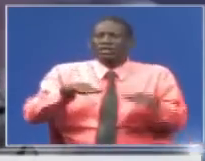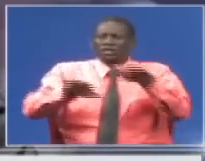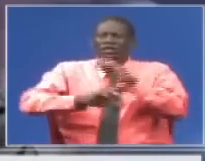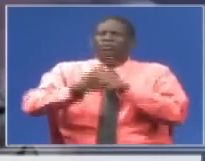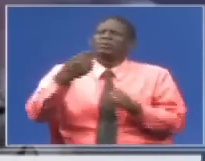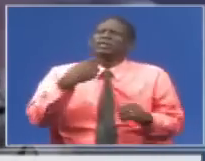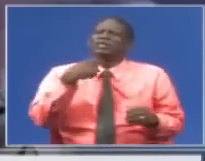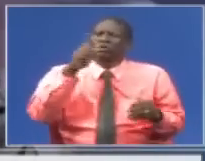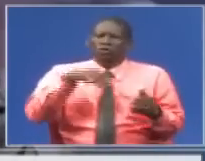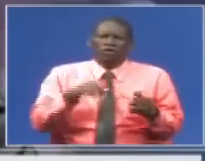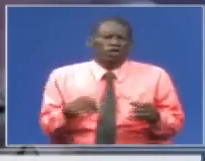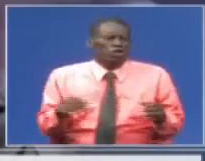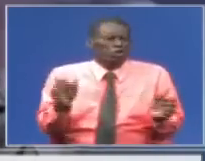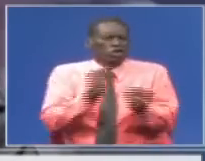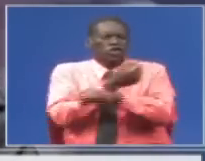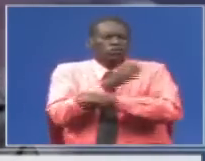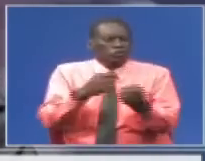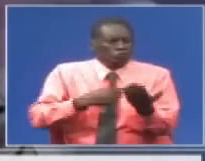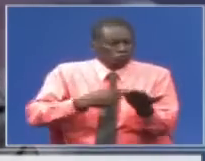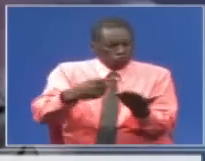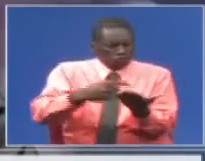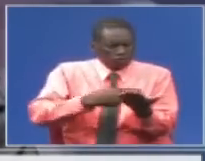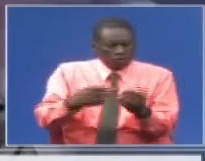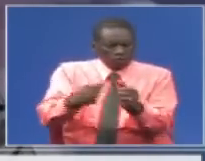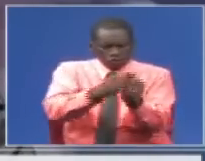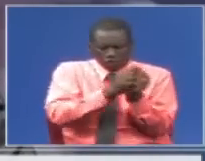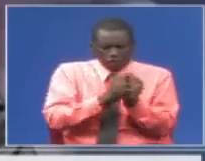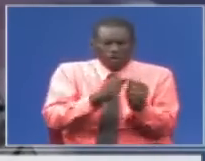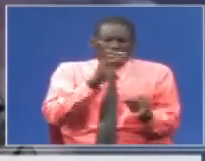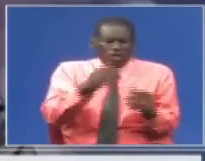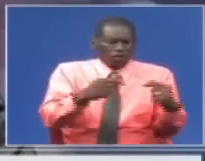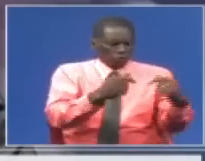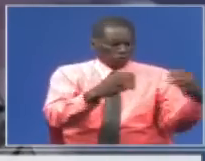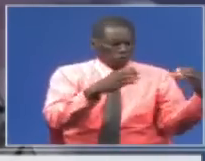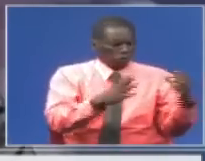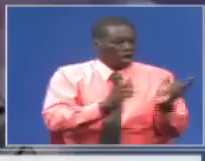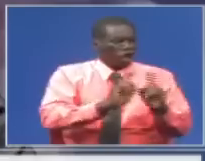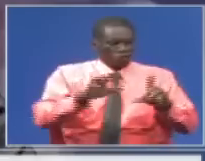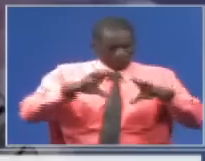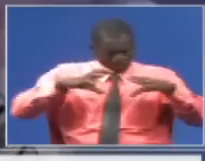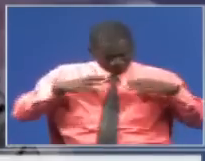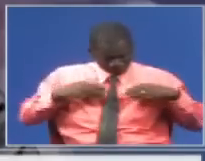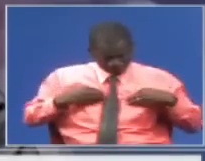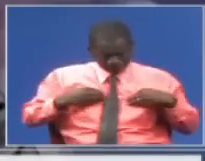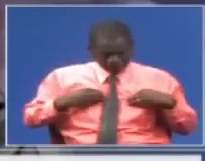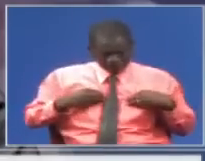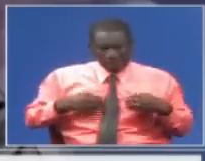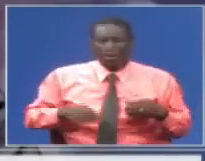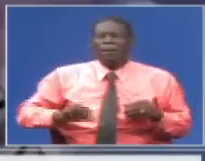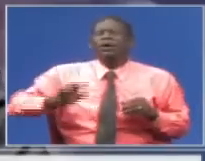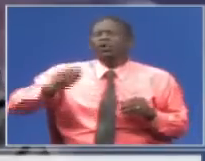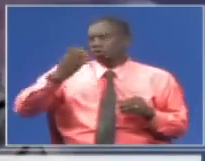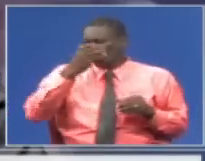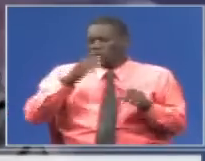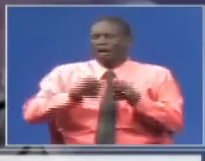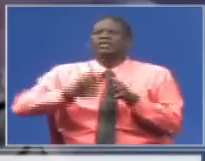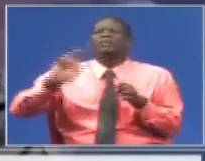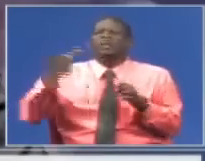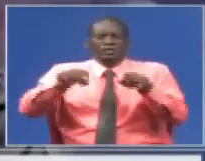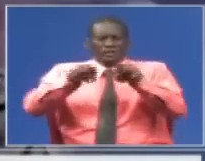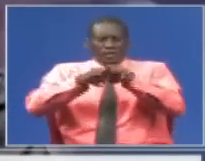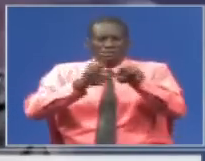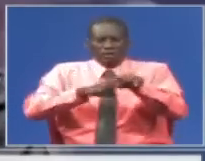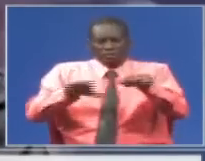anasema hakuwezi kufanyika mazungumzo ikiwa upande wa upinzani haujatambua rais William Ruto kumradhi. Kadhalika,